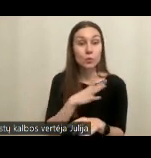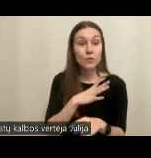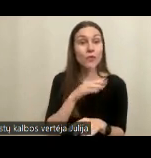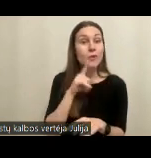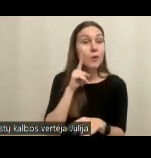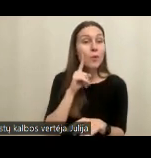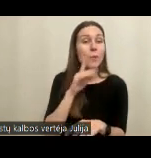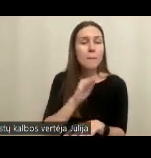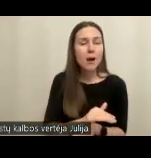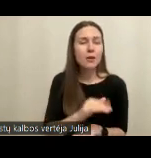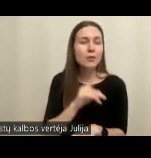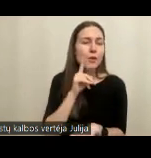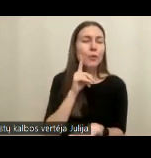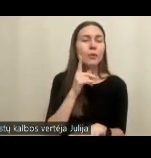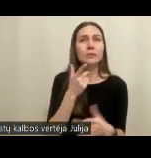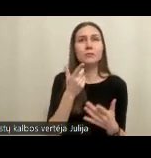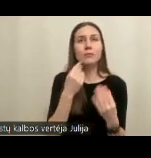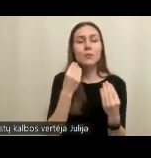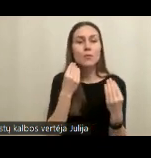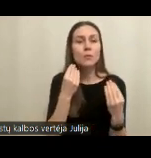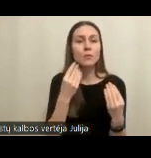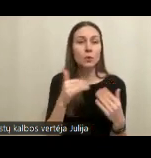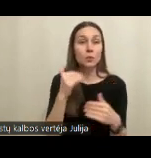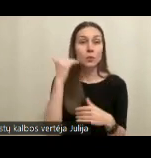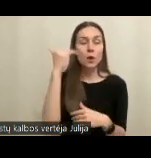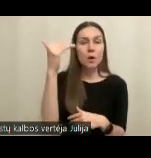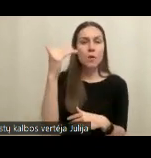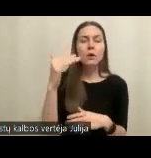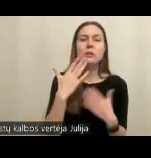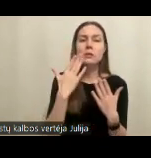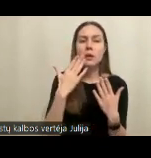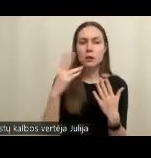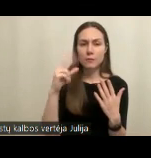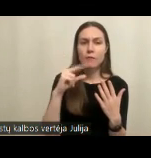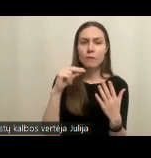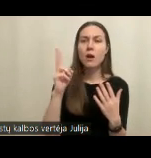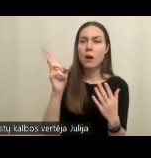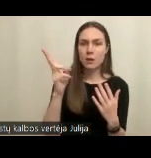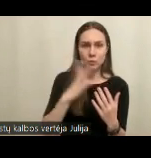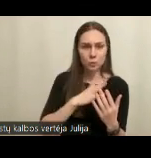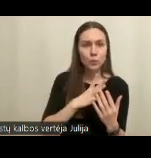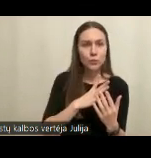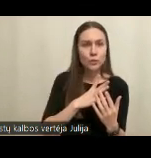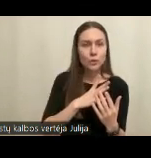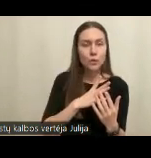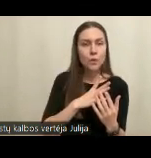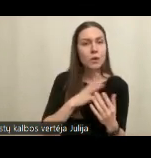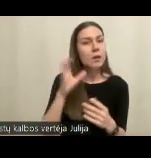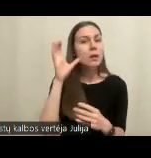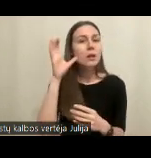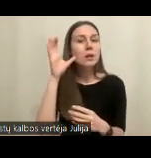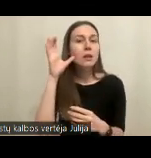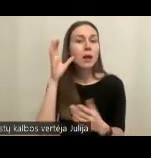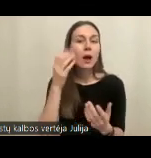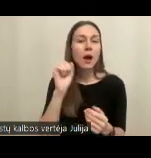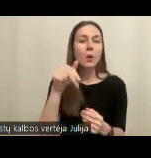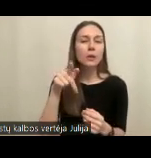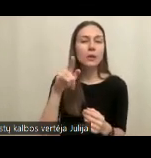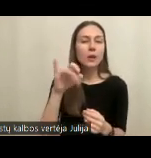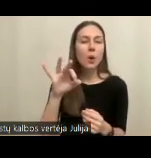jauni, kai jūs mokytės ir kai buvote jau suaugę. Ar jums kas nors skaitydavo garsiai? Ar jūs klausydavotėsi audio